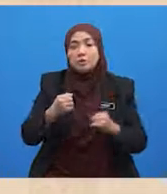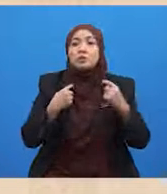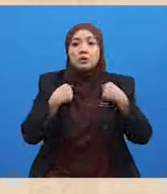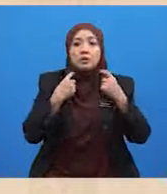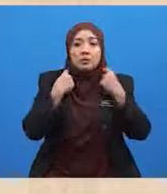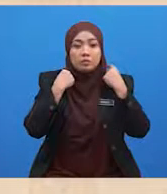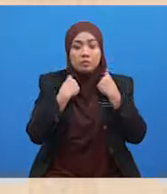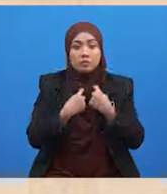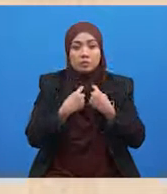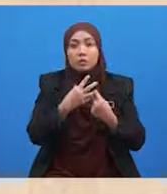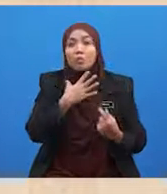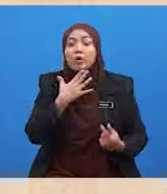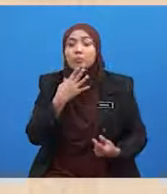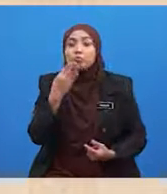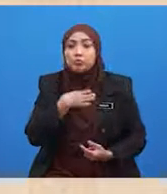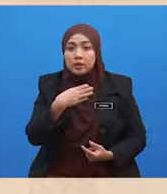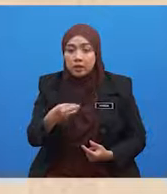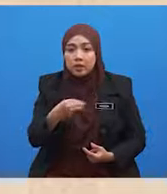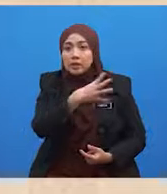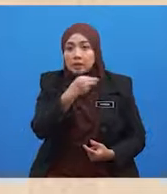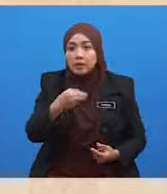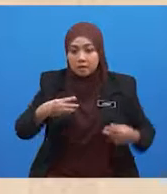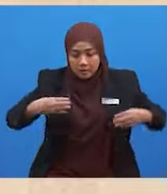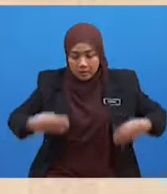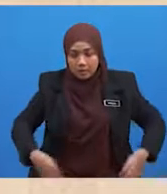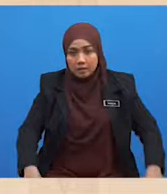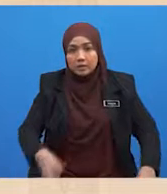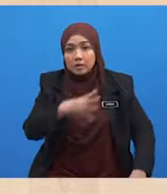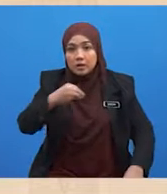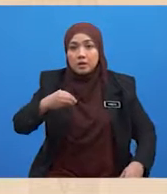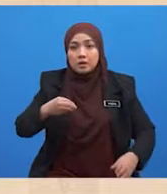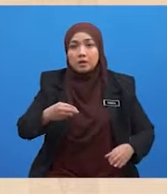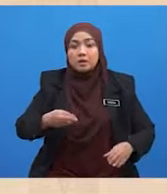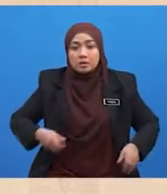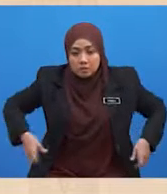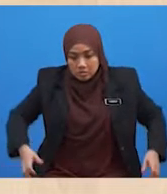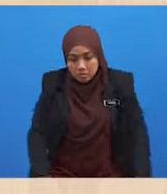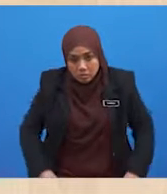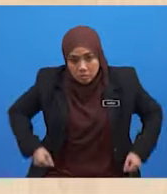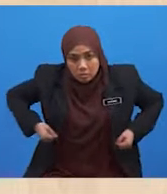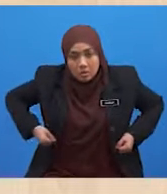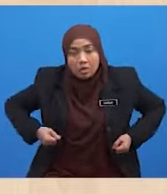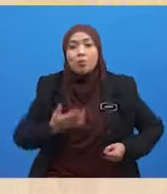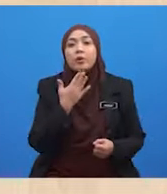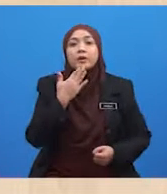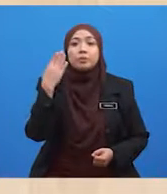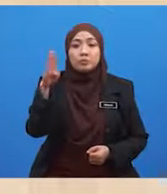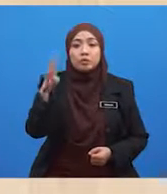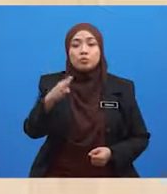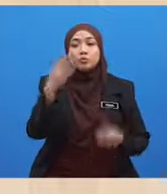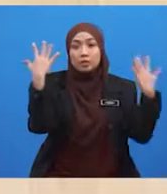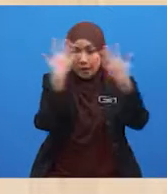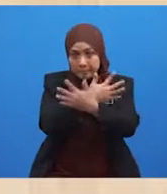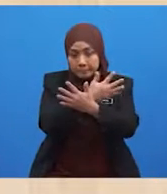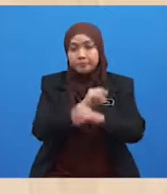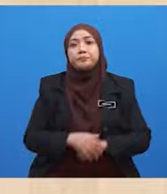yang berwarna putih dan kain atau seluas berwarna biru gelap kedua ialah harga setelah